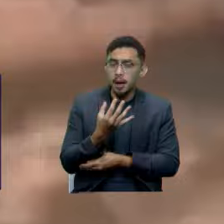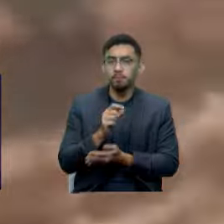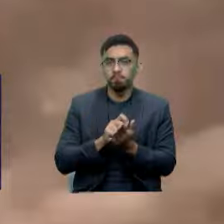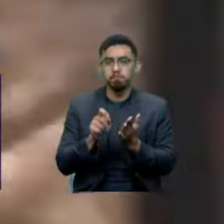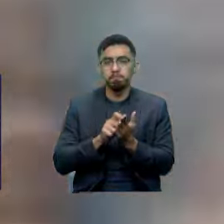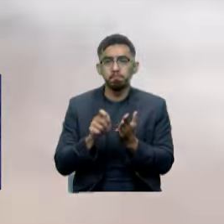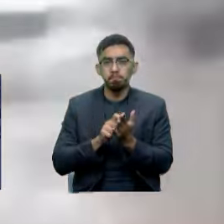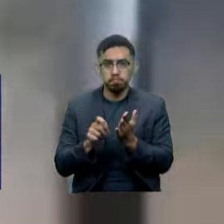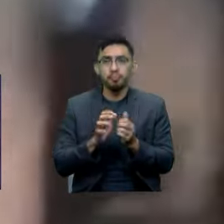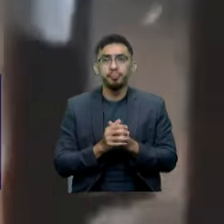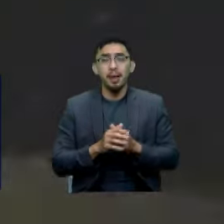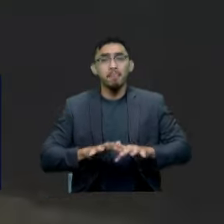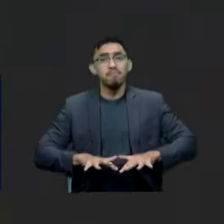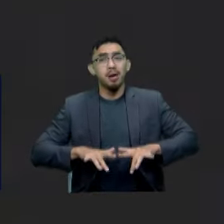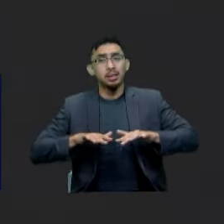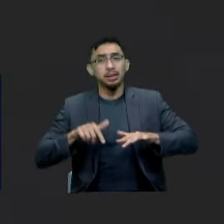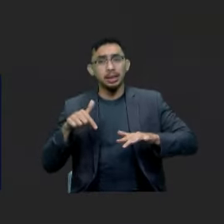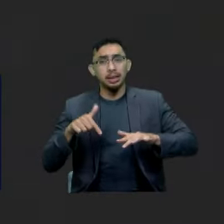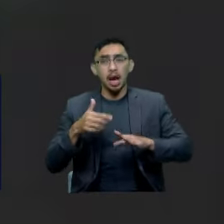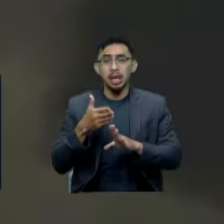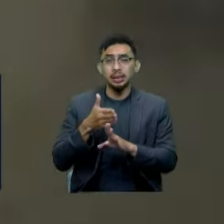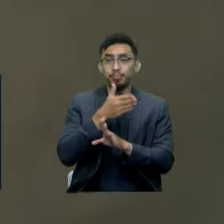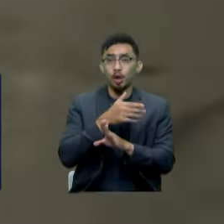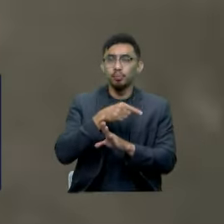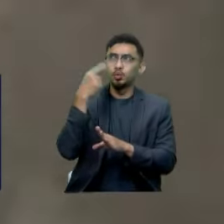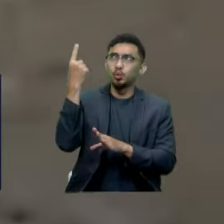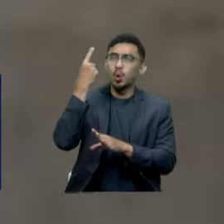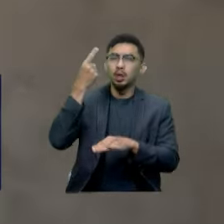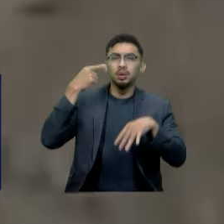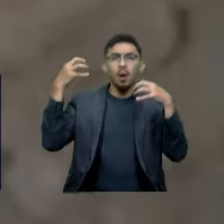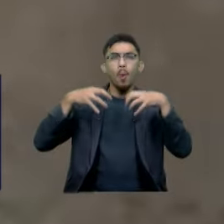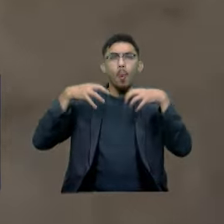diduga banjir ini dipicu hujan lebat yang mengguyur Kabupaten Nrekang selama beberapa jam.